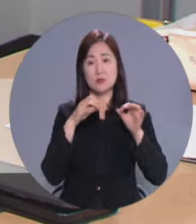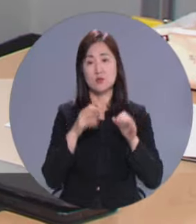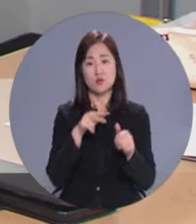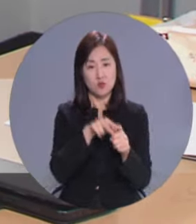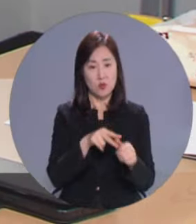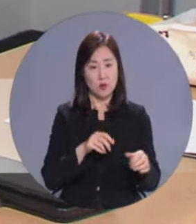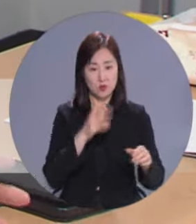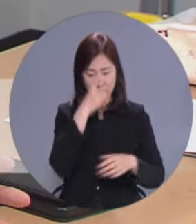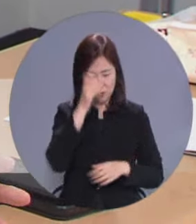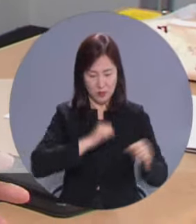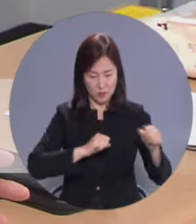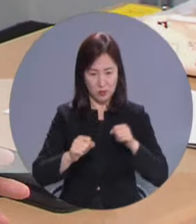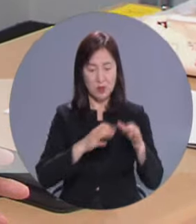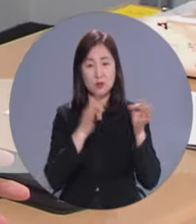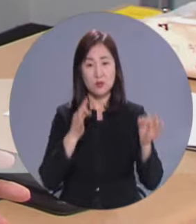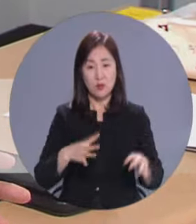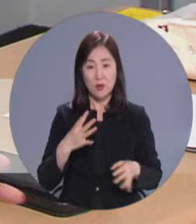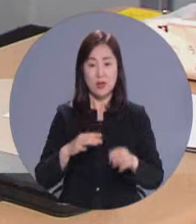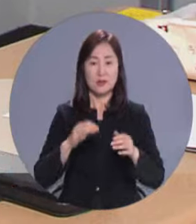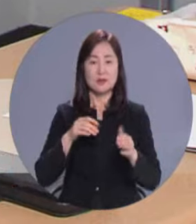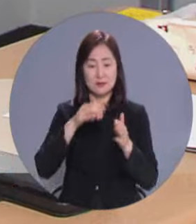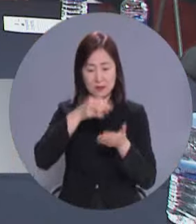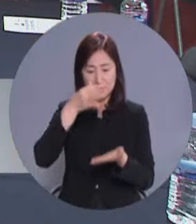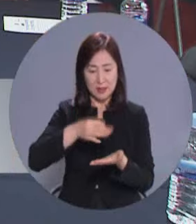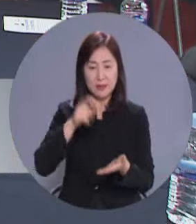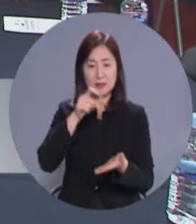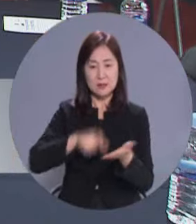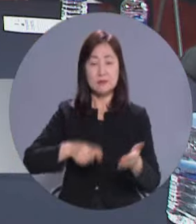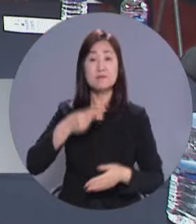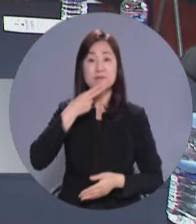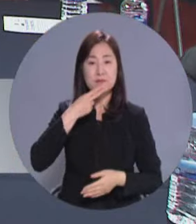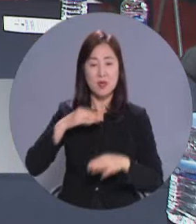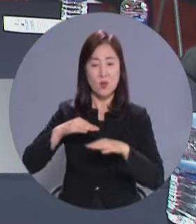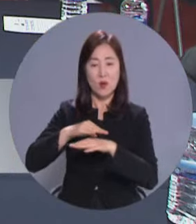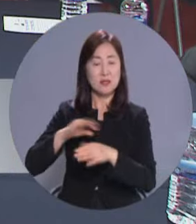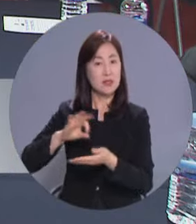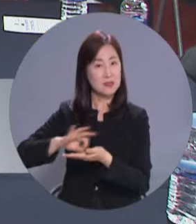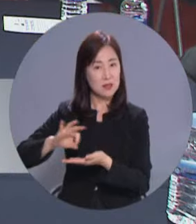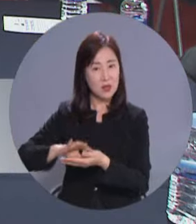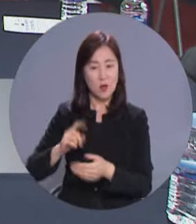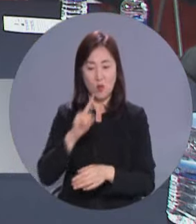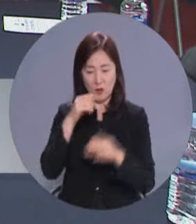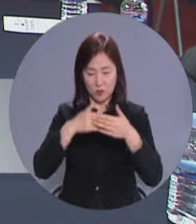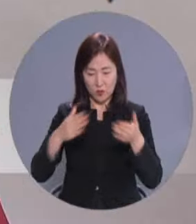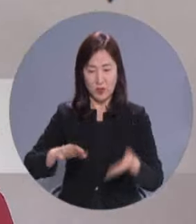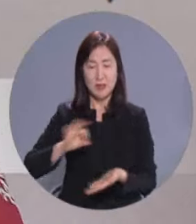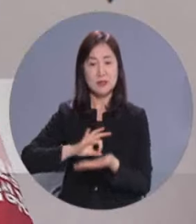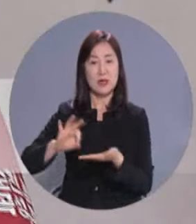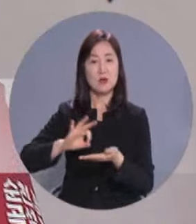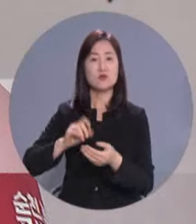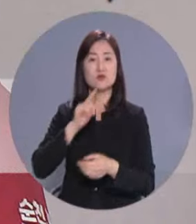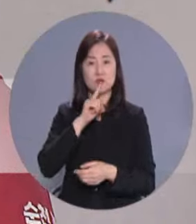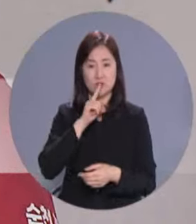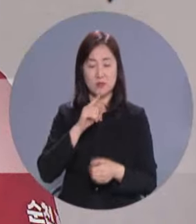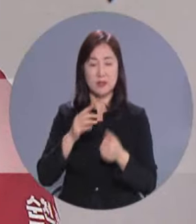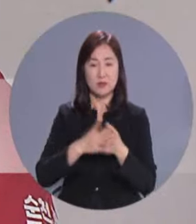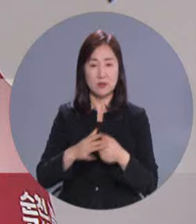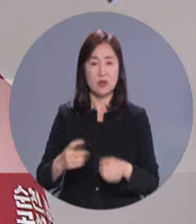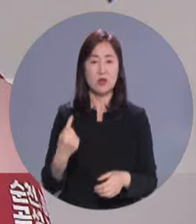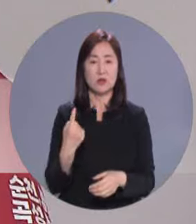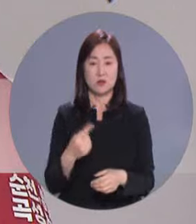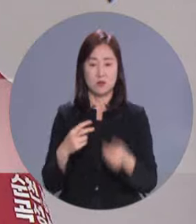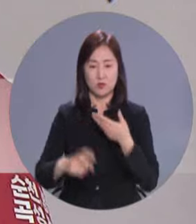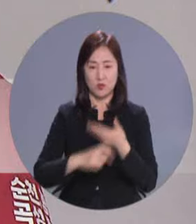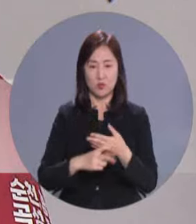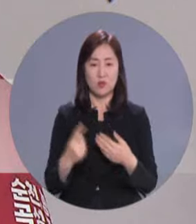동안 후보자 재산 신고 사항에 기재되지 않은 외제차를 이용하고 원룸에 거주하고 있다며 불법 후원 고의누락